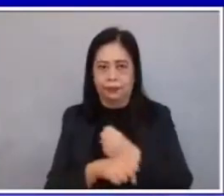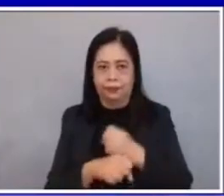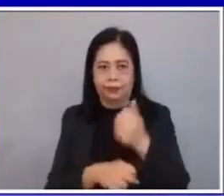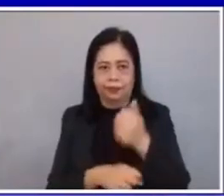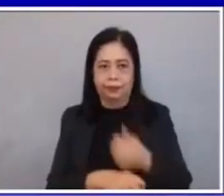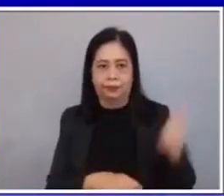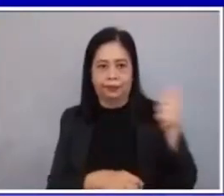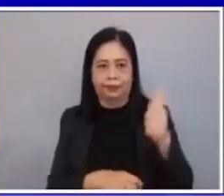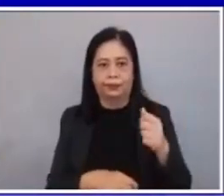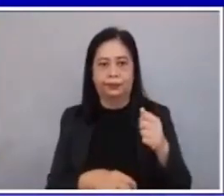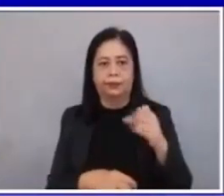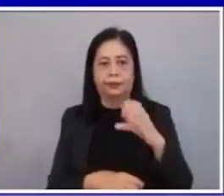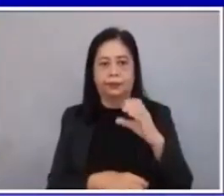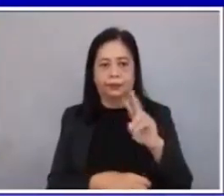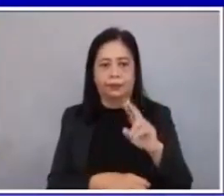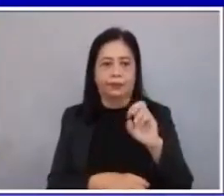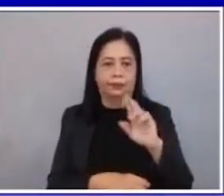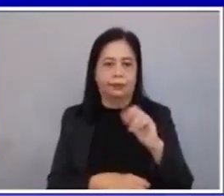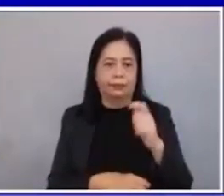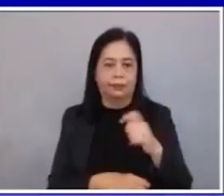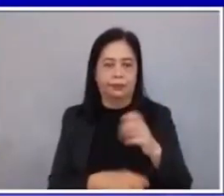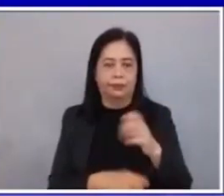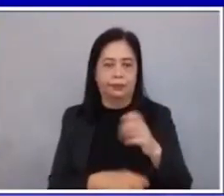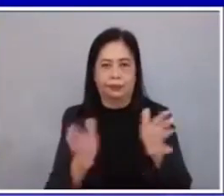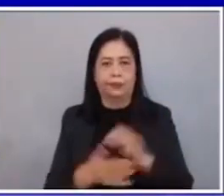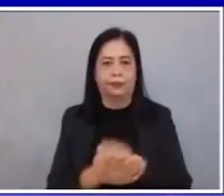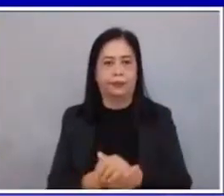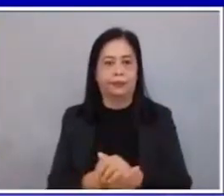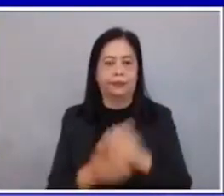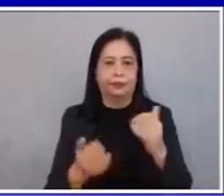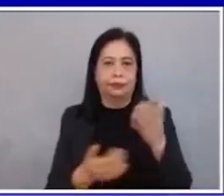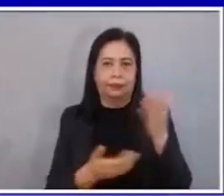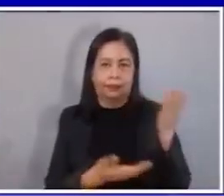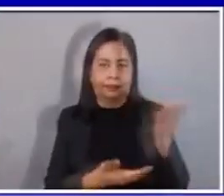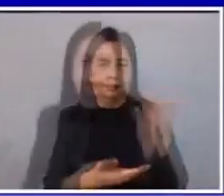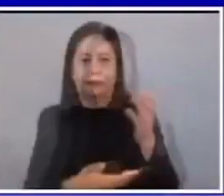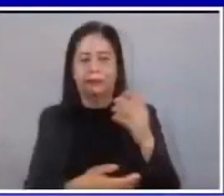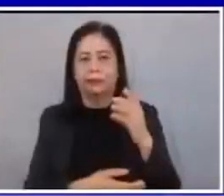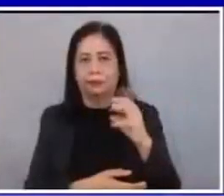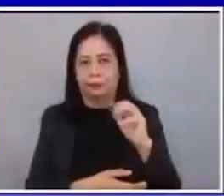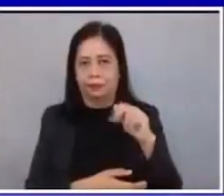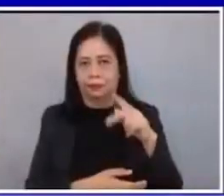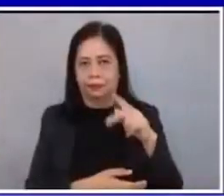Ngayon, pakinggan na po natin si Yusek Mapa para sa kanyang ulat.